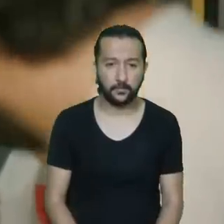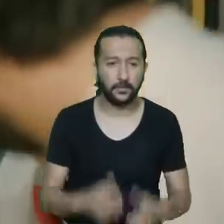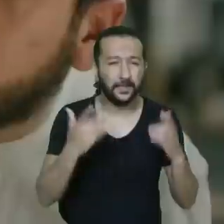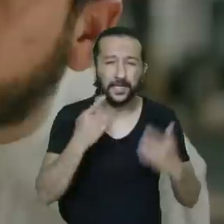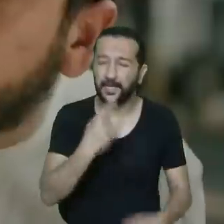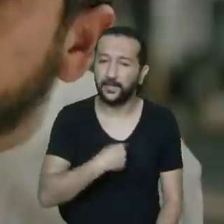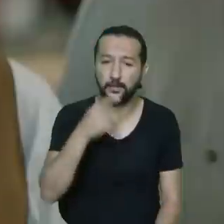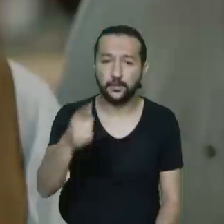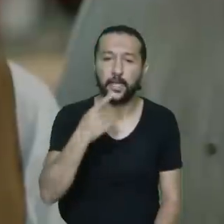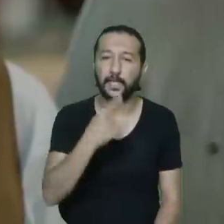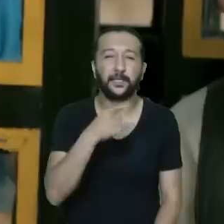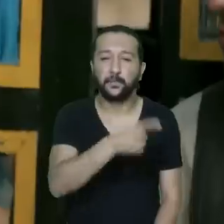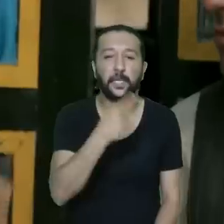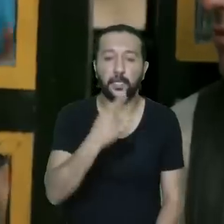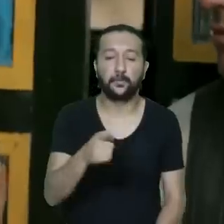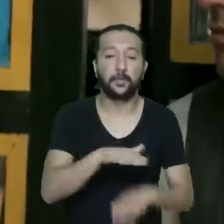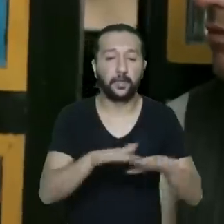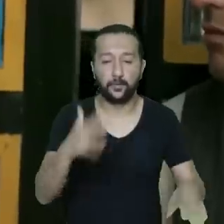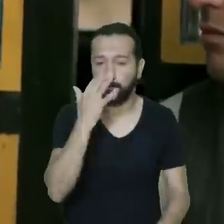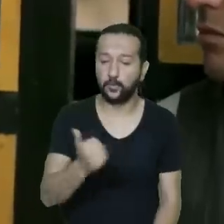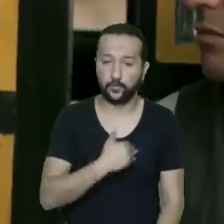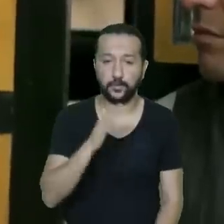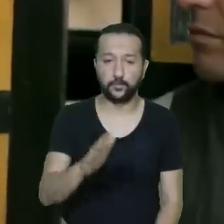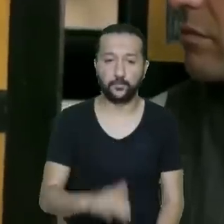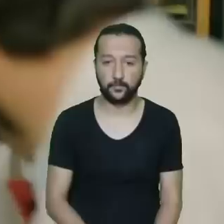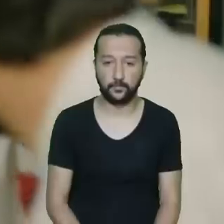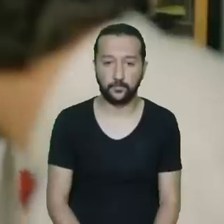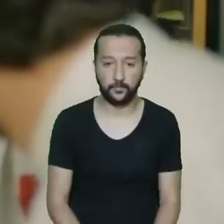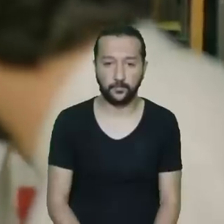Ne dedin? Ne demiş? Ne demiş? Tamam, bekliyorum ben.